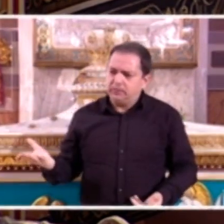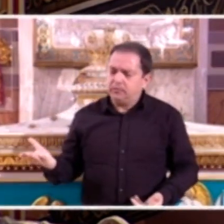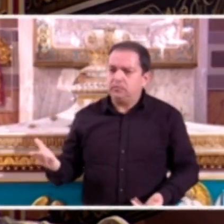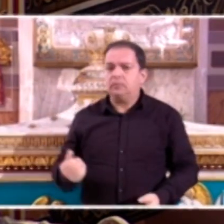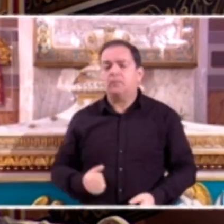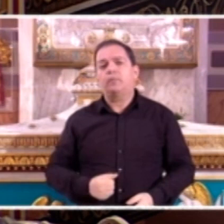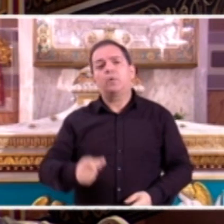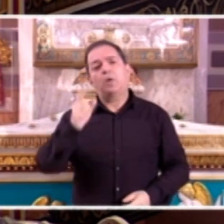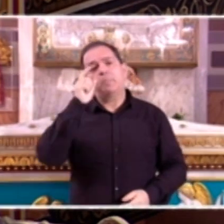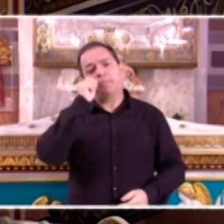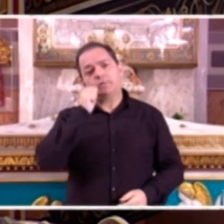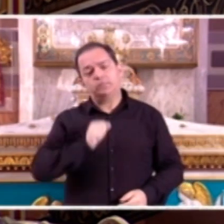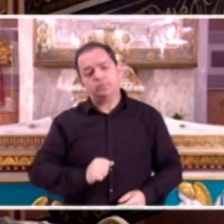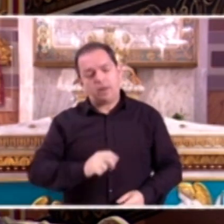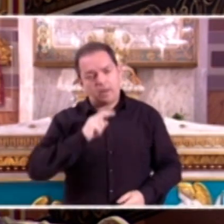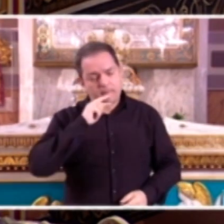Ο δε είπεν αυτό,